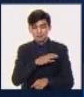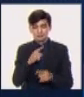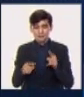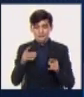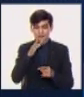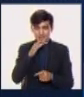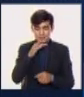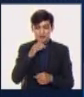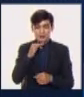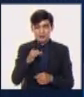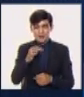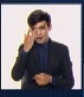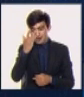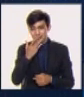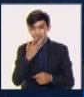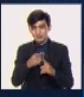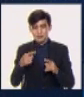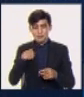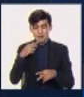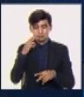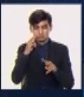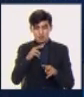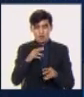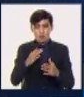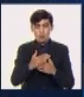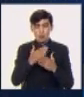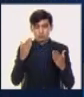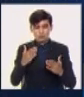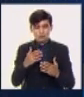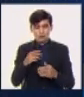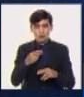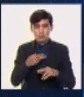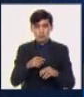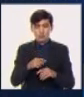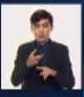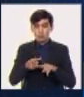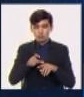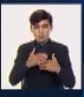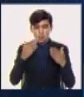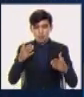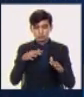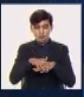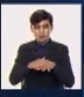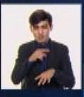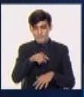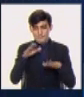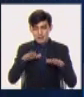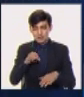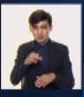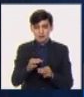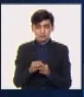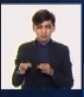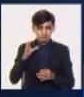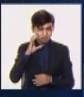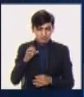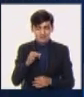протяжении летнего периода мы наблюдаем очень большое скопление людей на этом пляже. Дистанцирование не